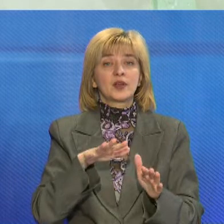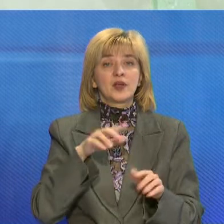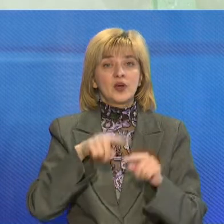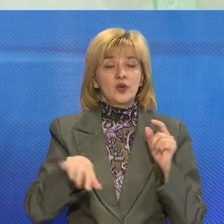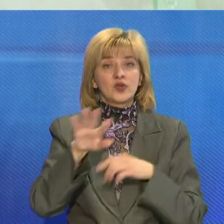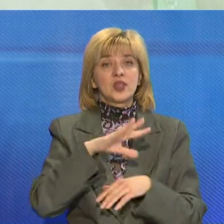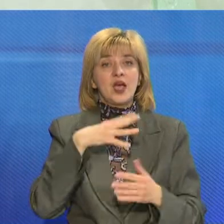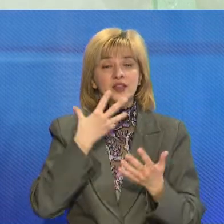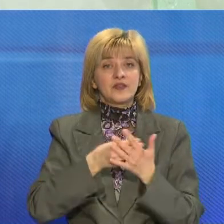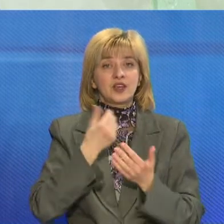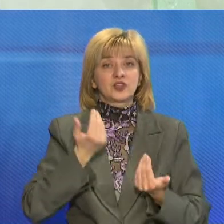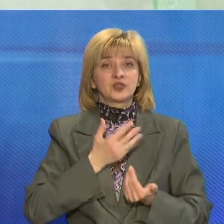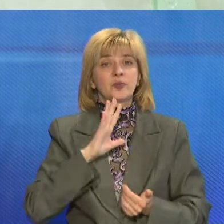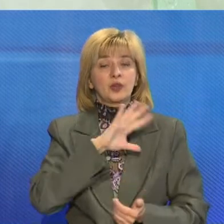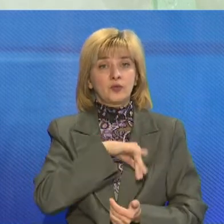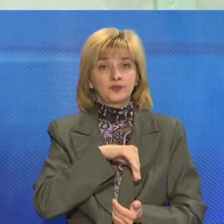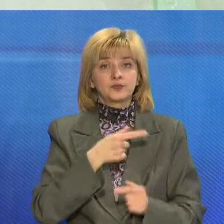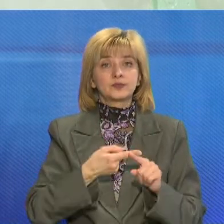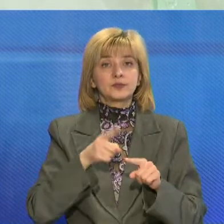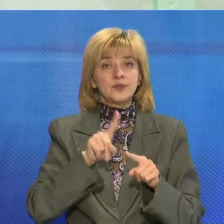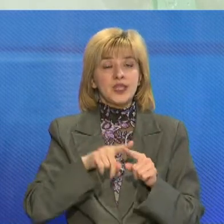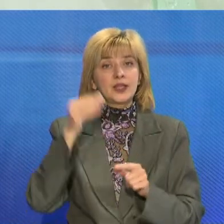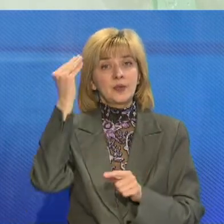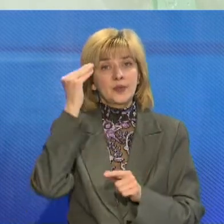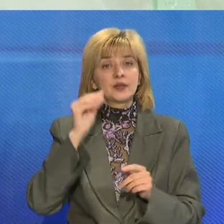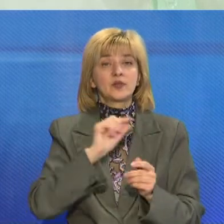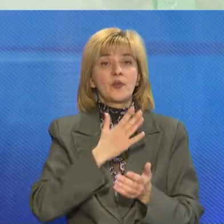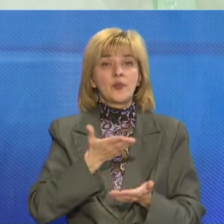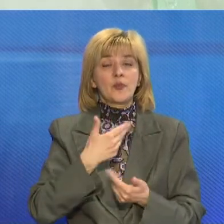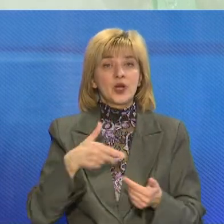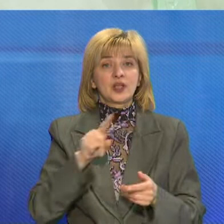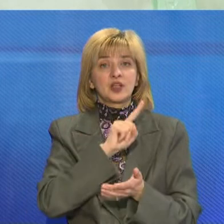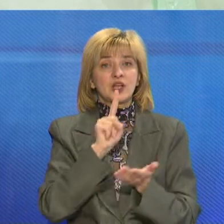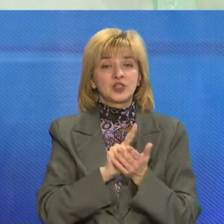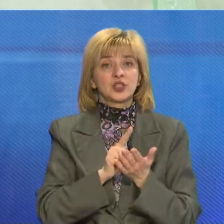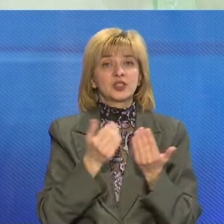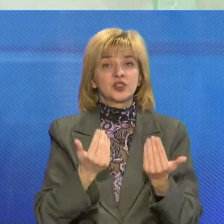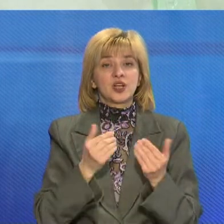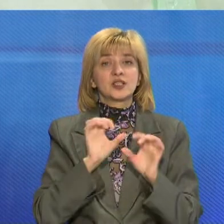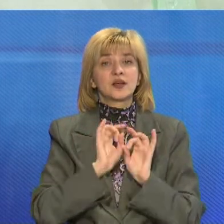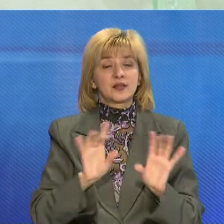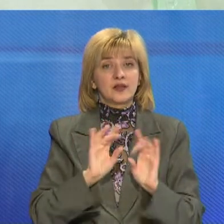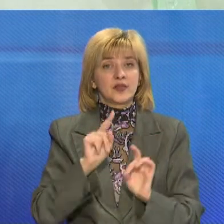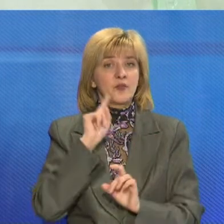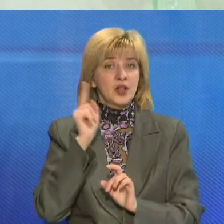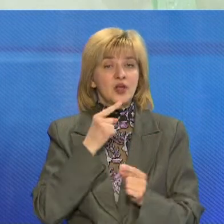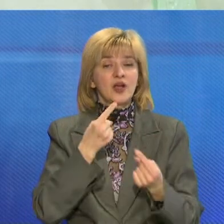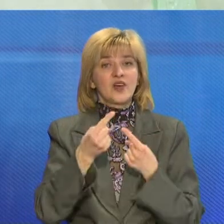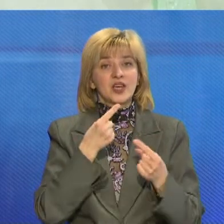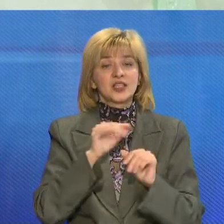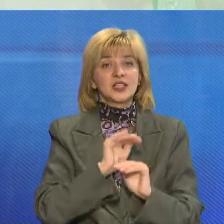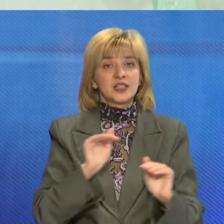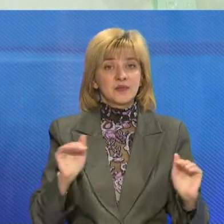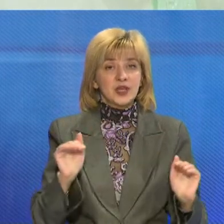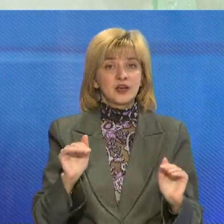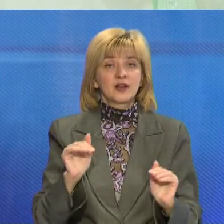частная жизнь потом. И вот с этой мыслью, мне кажется, мы должны сейчас говорить с нашей молодежью, с нашими детьми, в том числе,